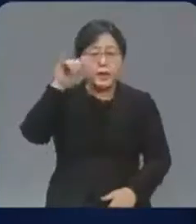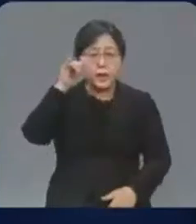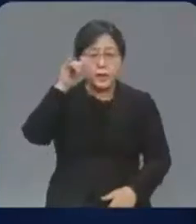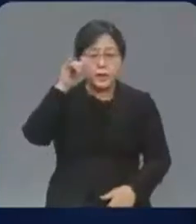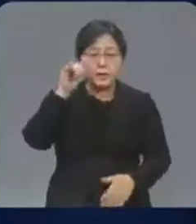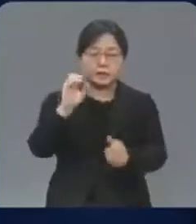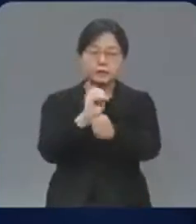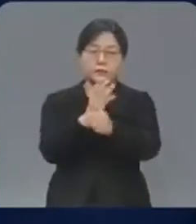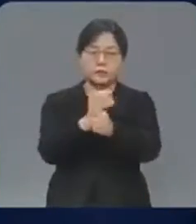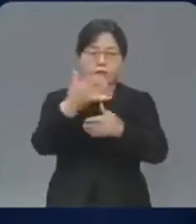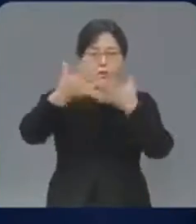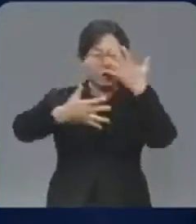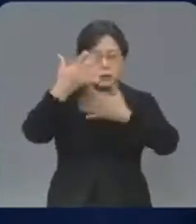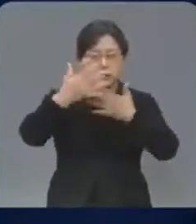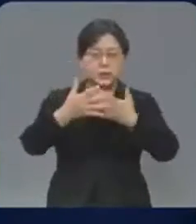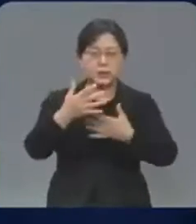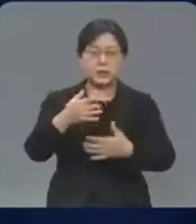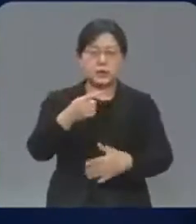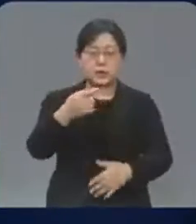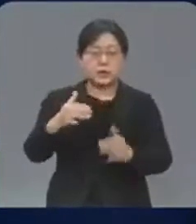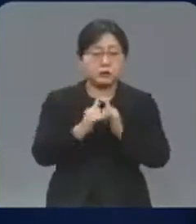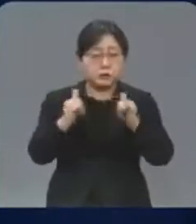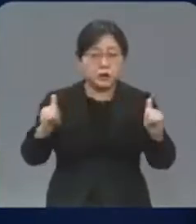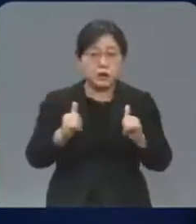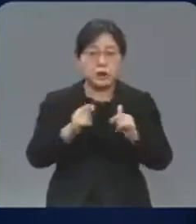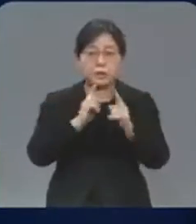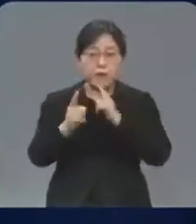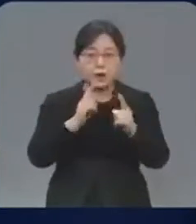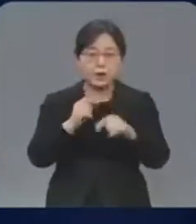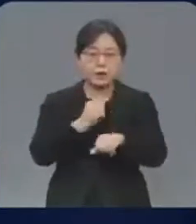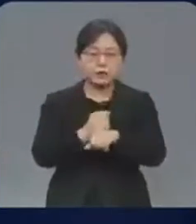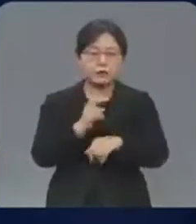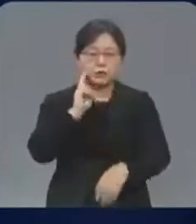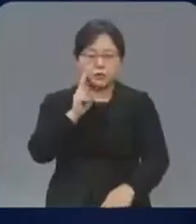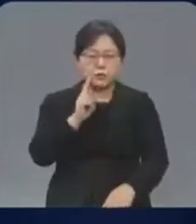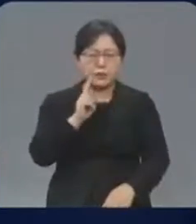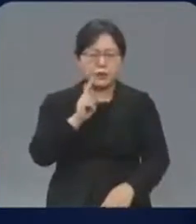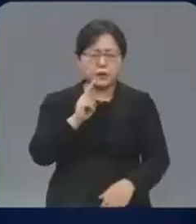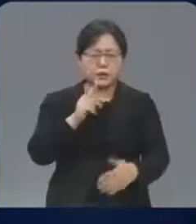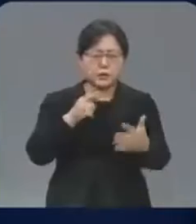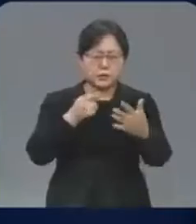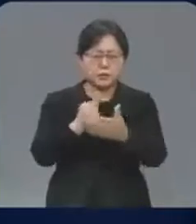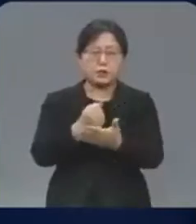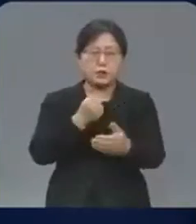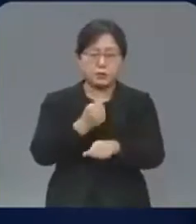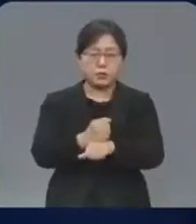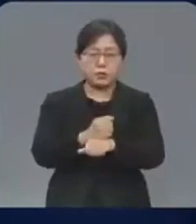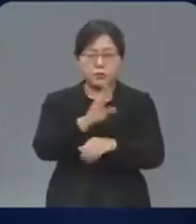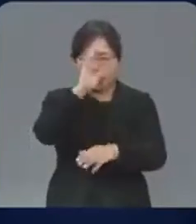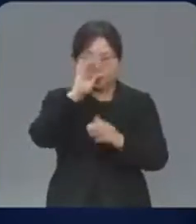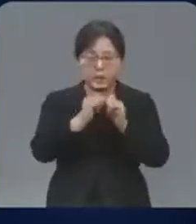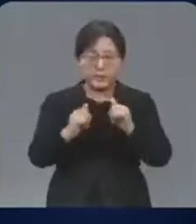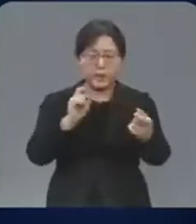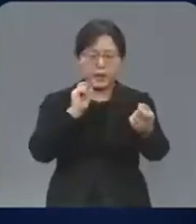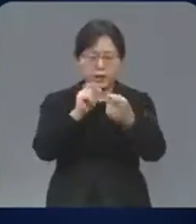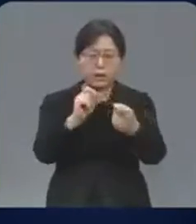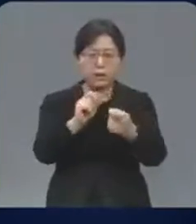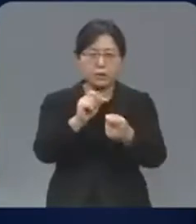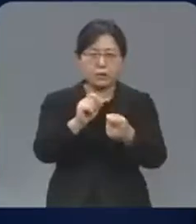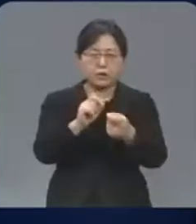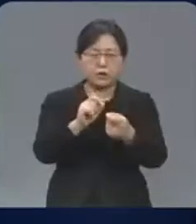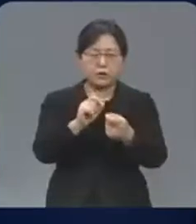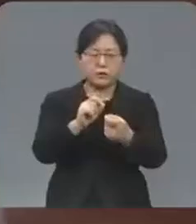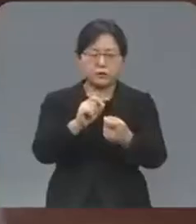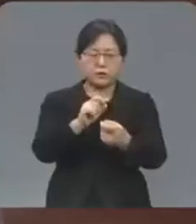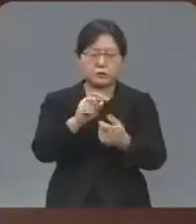구급차는 환자의 영상과 구급대원의 음성 정보를 토대로 중증도를 분석합니다. 또 환자의 상태에 따라 가장 가까운 거리에 최적의